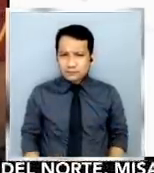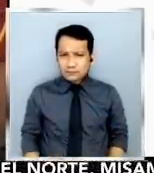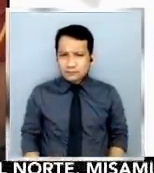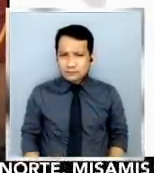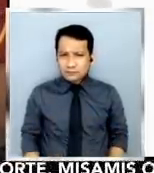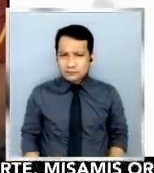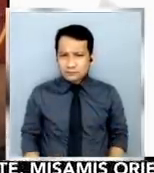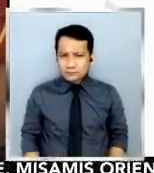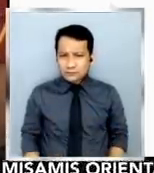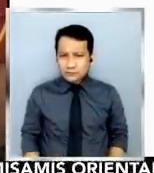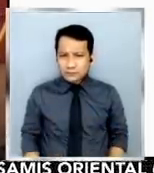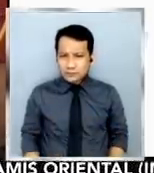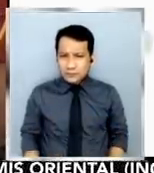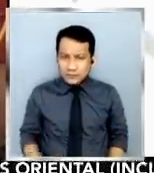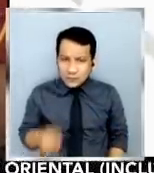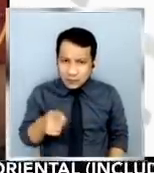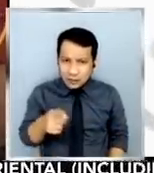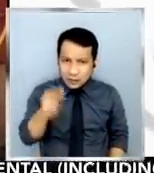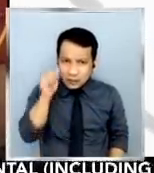Alden, ko ba yan?